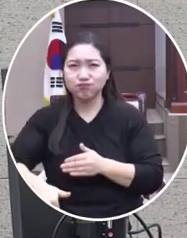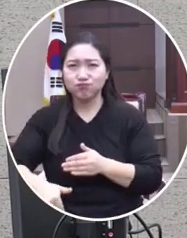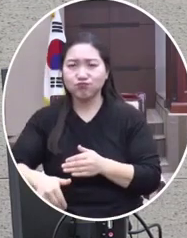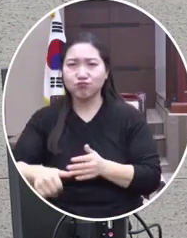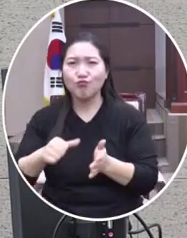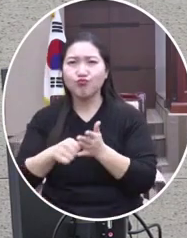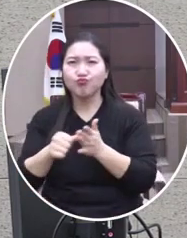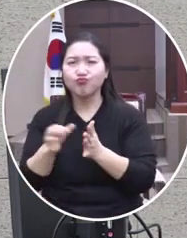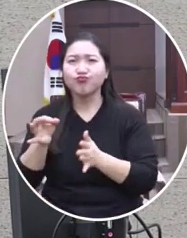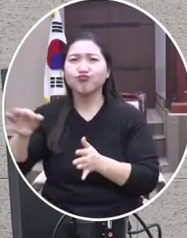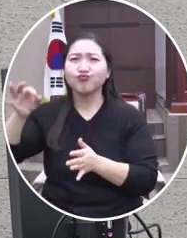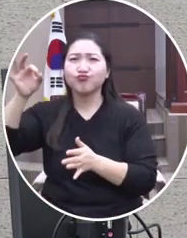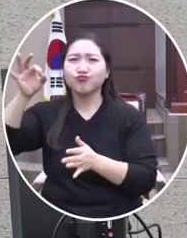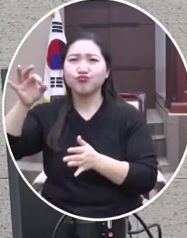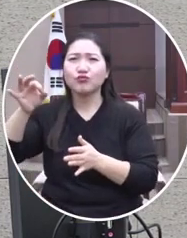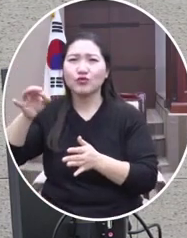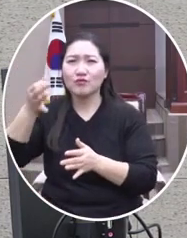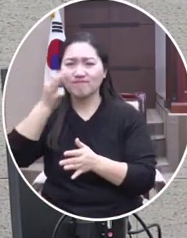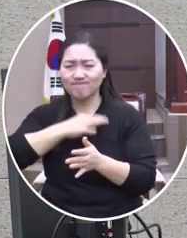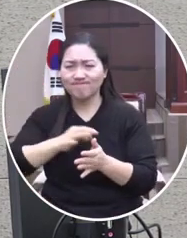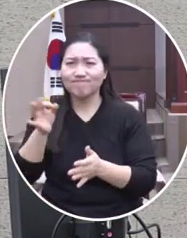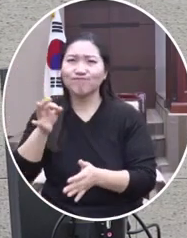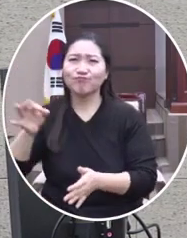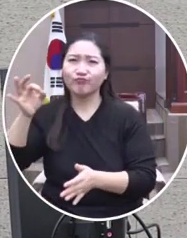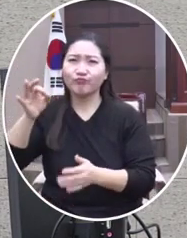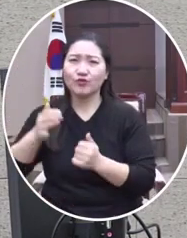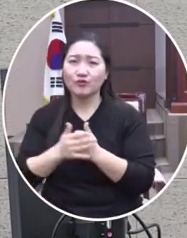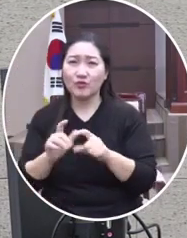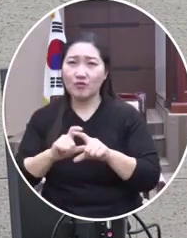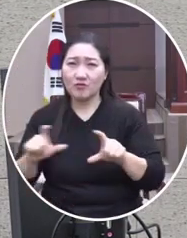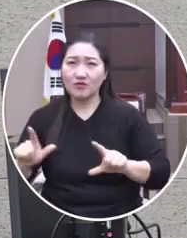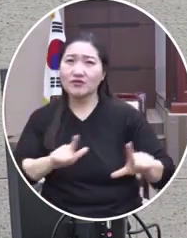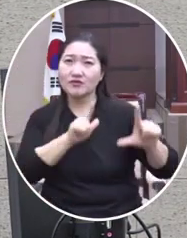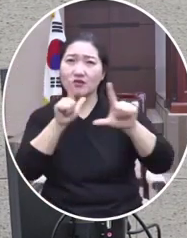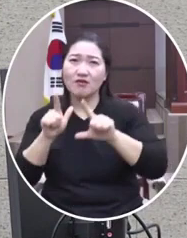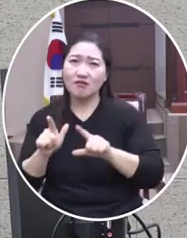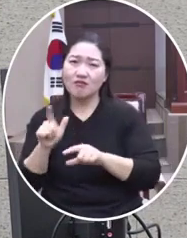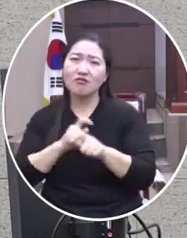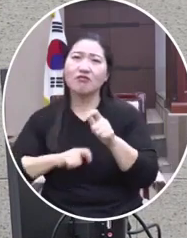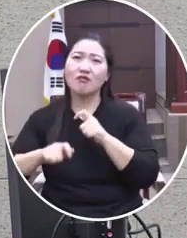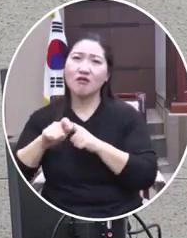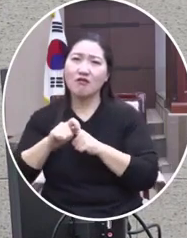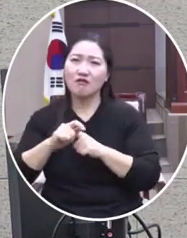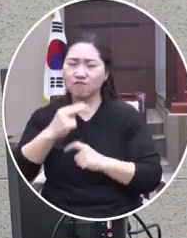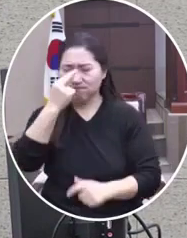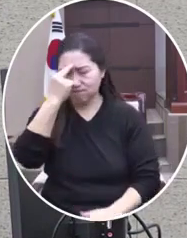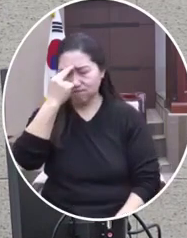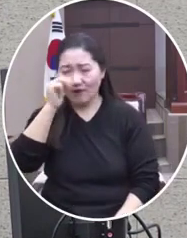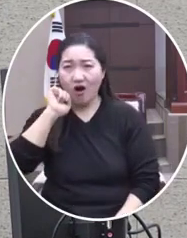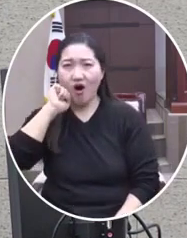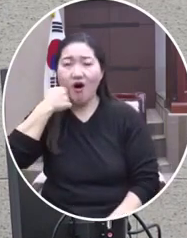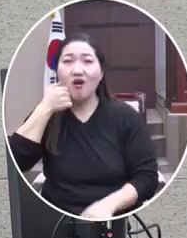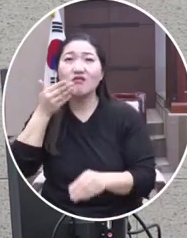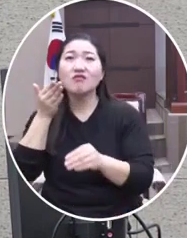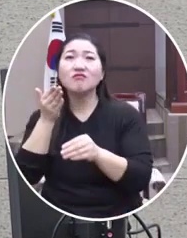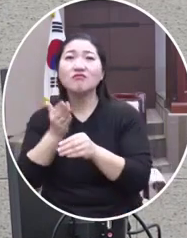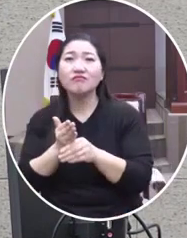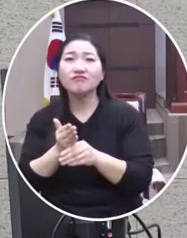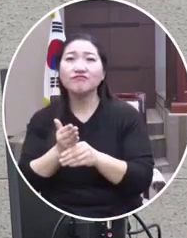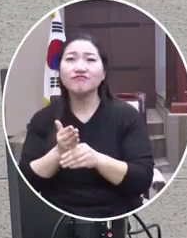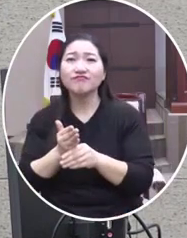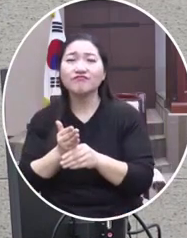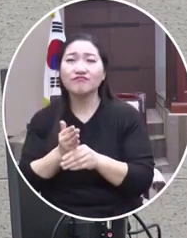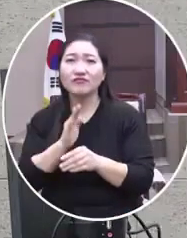물가 상승 높은 금리로 인해 서민들의 삶이 점점 더 팍팍해지고 있습니다